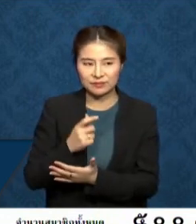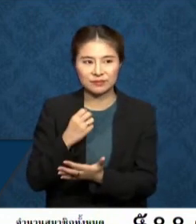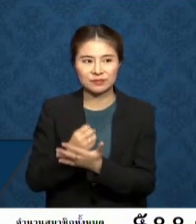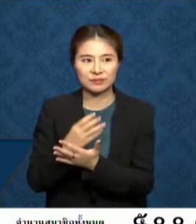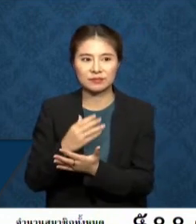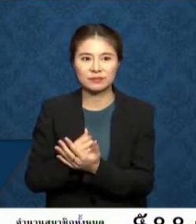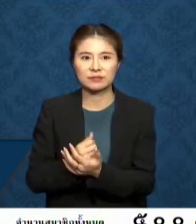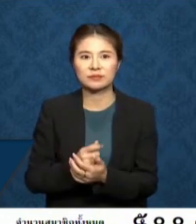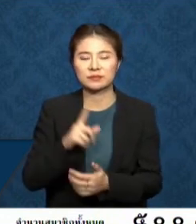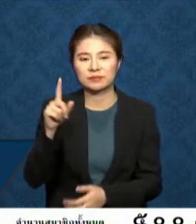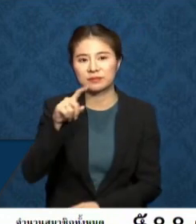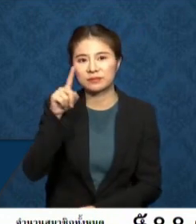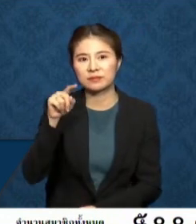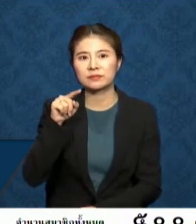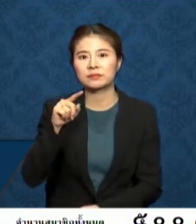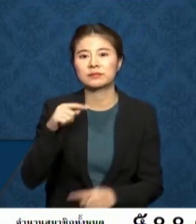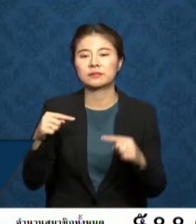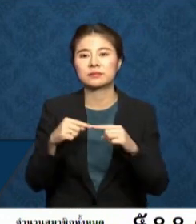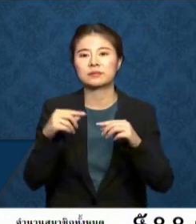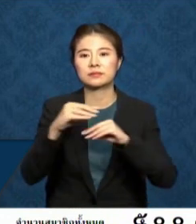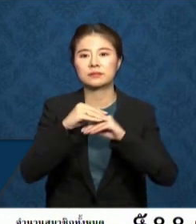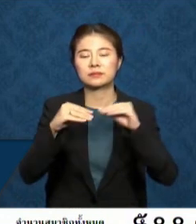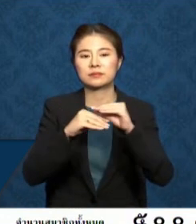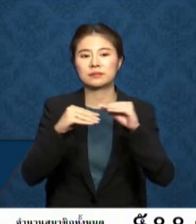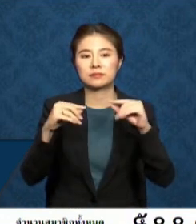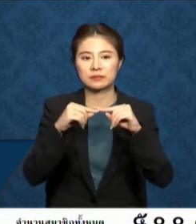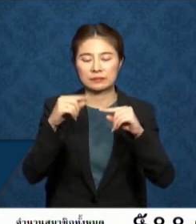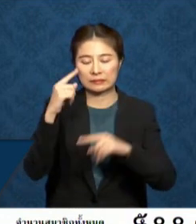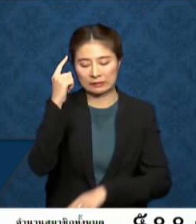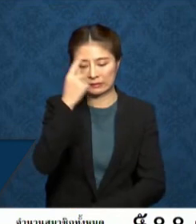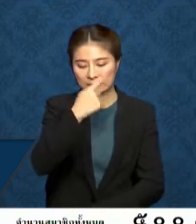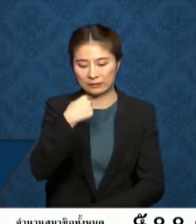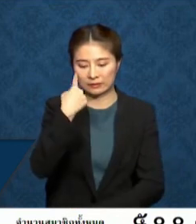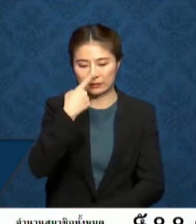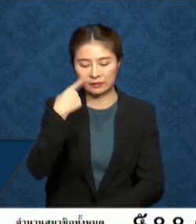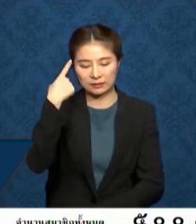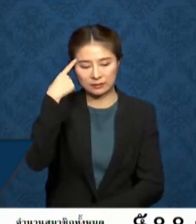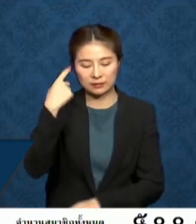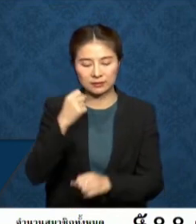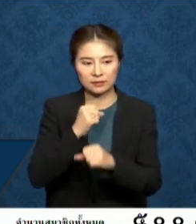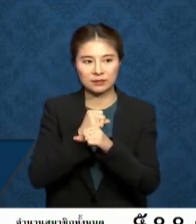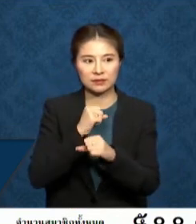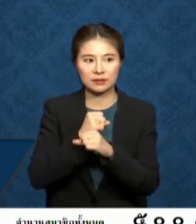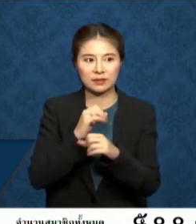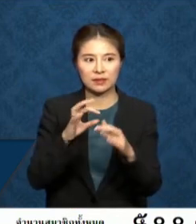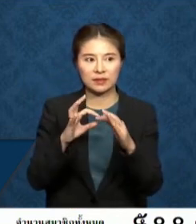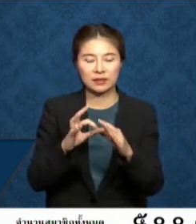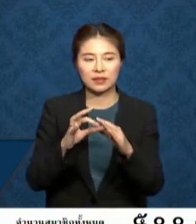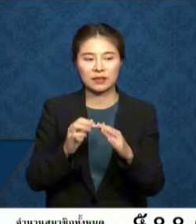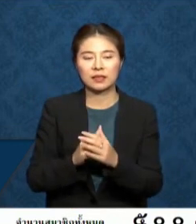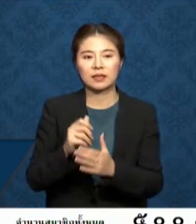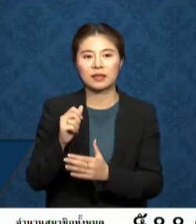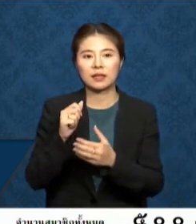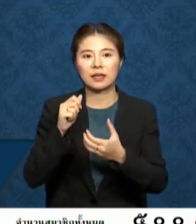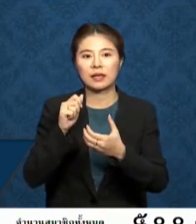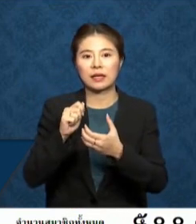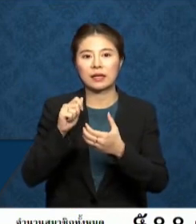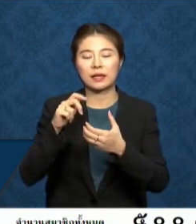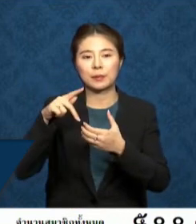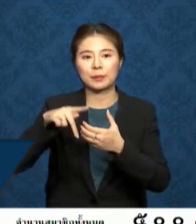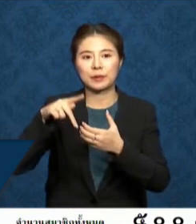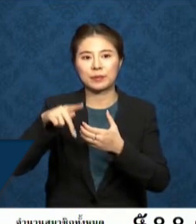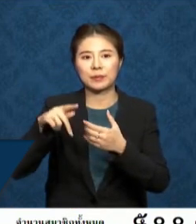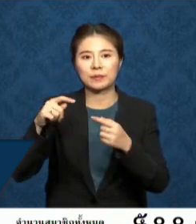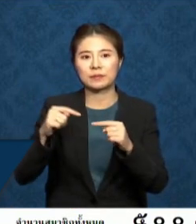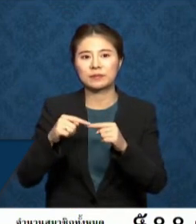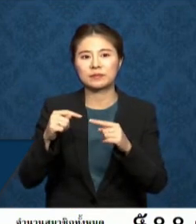คำถามที่ผมต้องถามในทางโครงการที่คิดจะทำแอปนะครับคือคุณต้องการที่จะทำแอปที่มันเป็น all in one แต่พฤติก